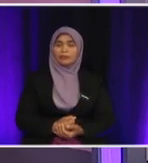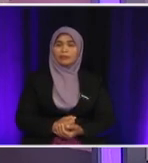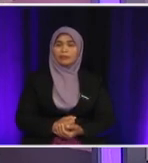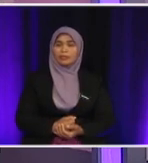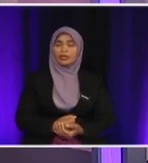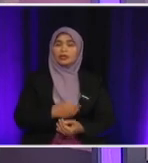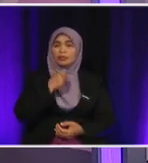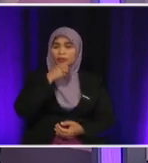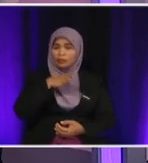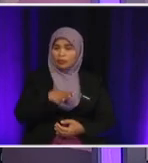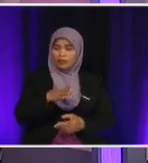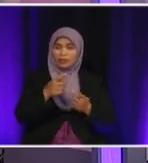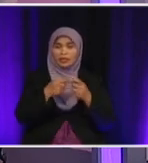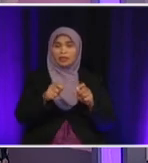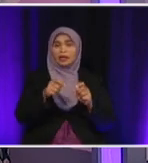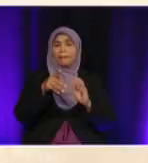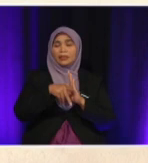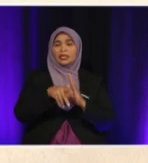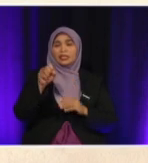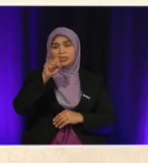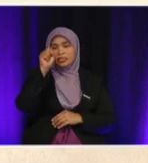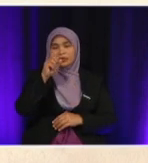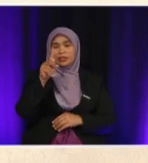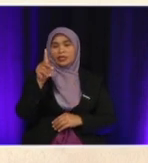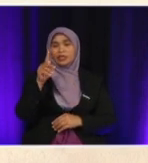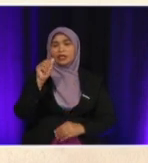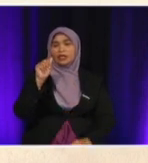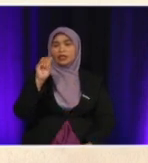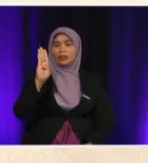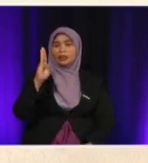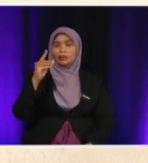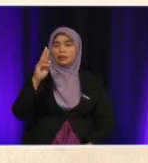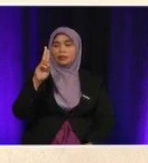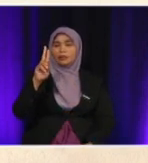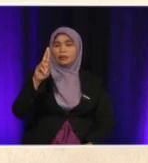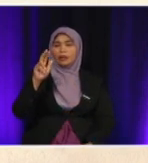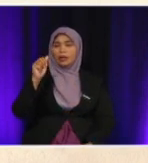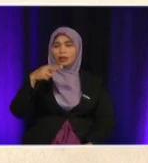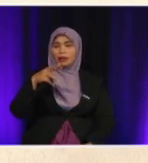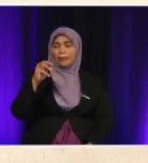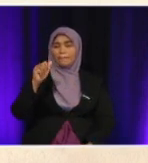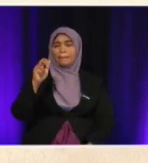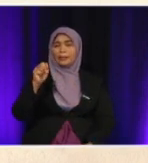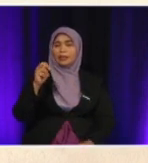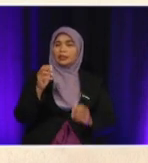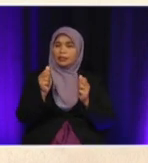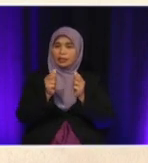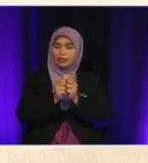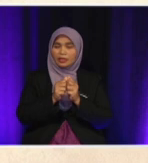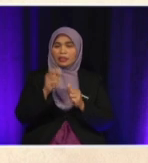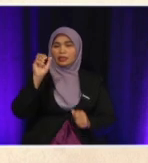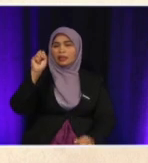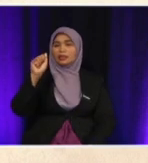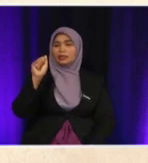telah mempersaudarakannya Abdurrahman bin Auf yaitu dari kaum Muhajirin dengan saat bin Arabi yaitu